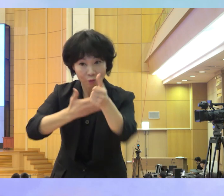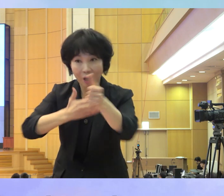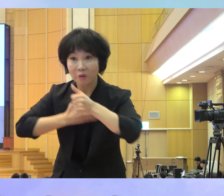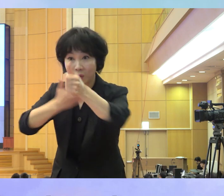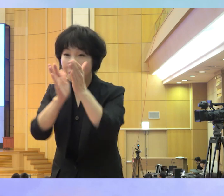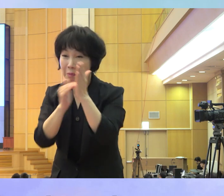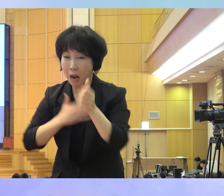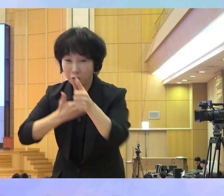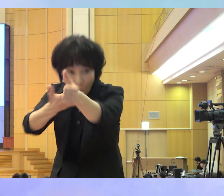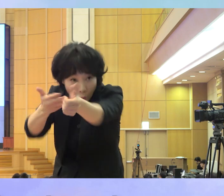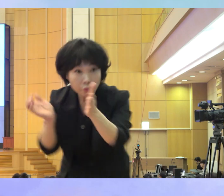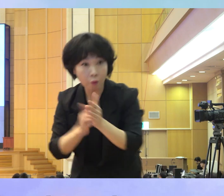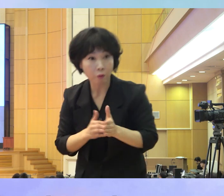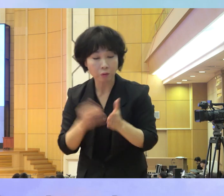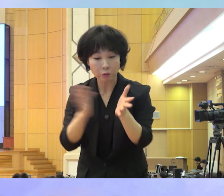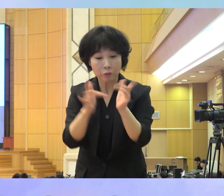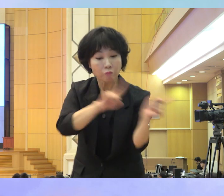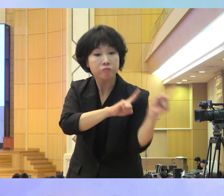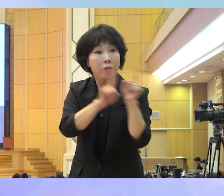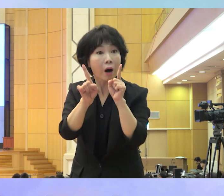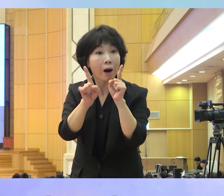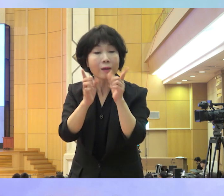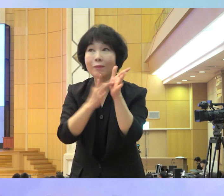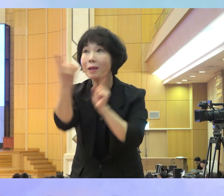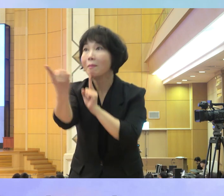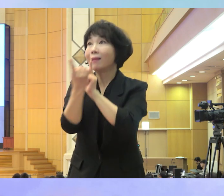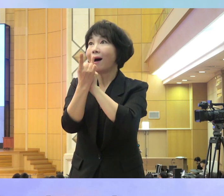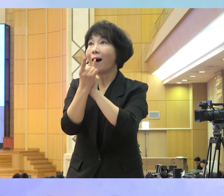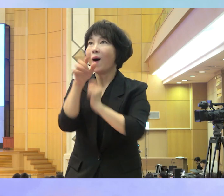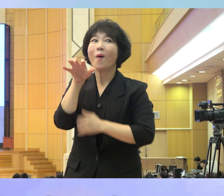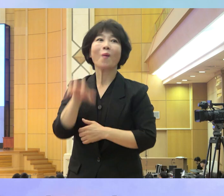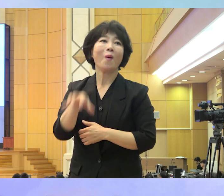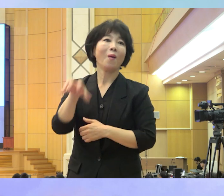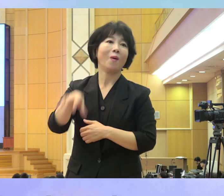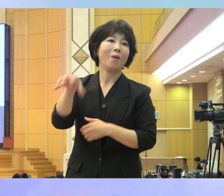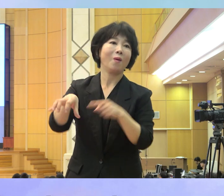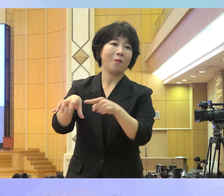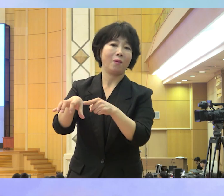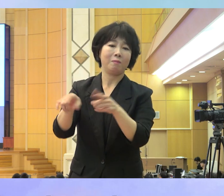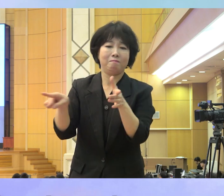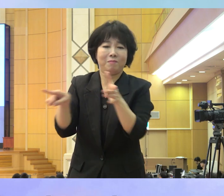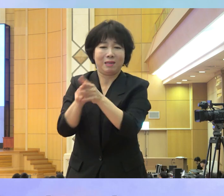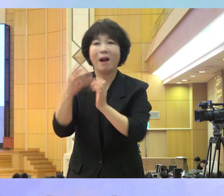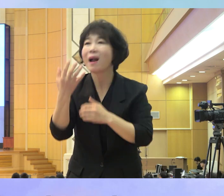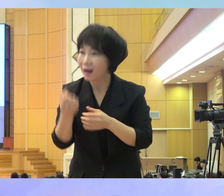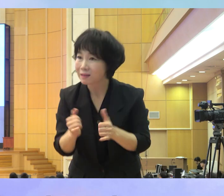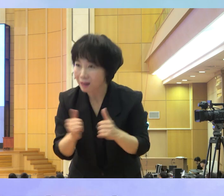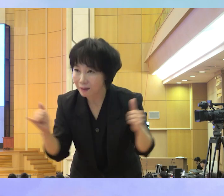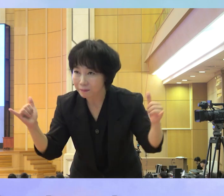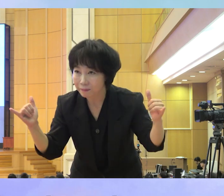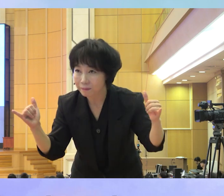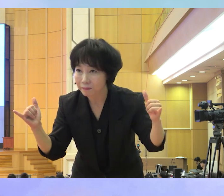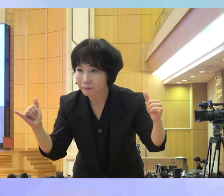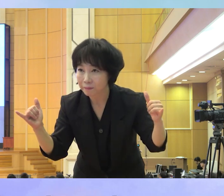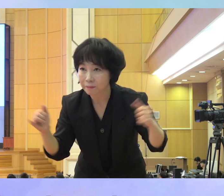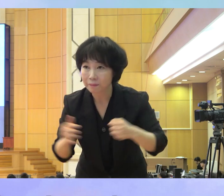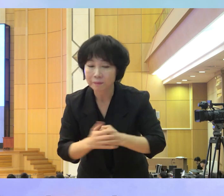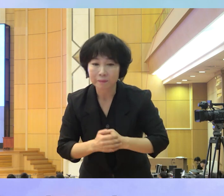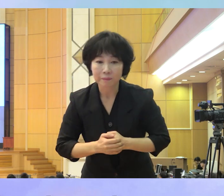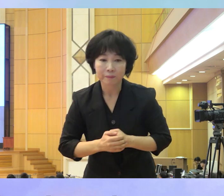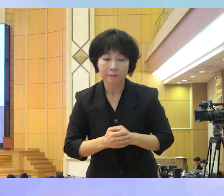말씀도 그리고 부활하신 예수님을 만나고 그런 믿음 있는 자들이